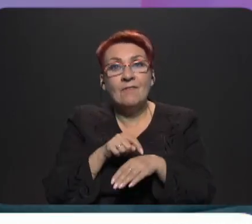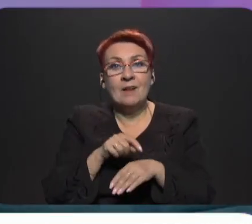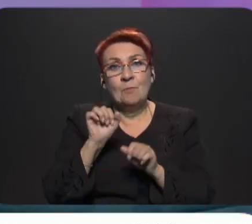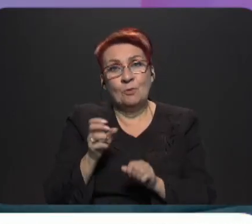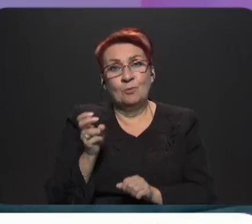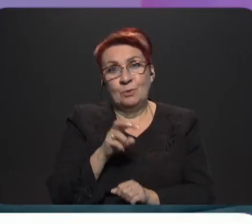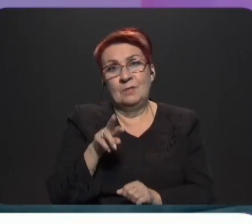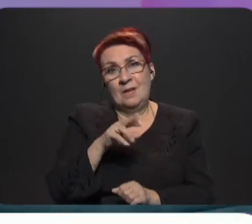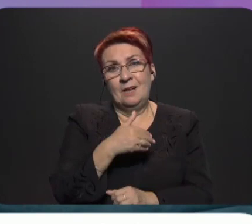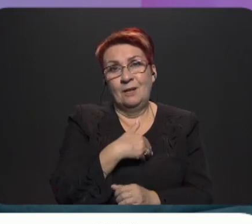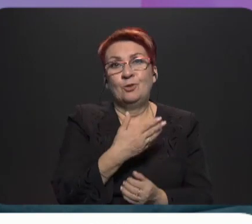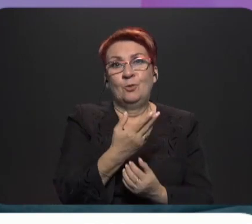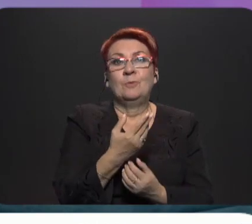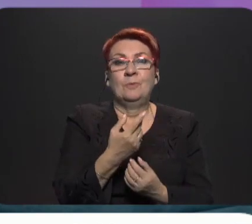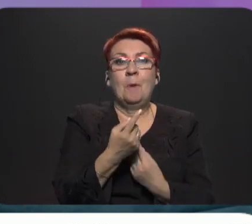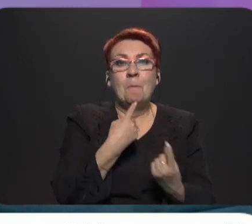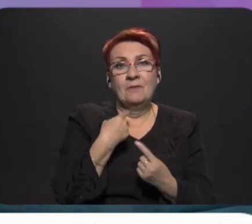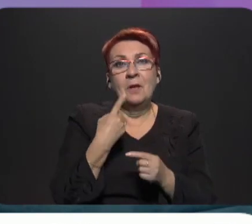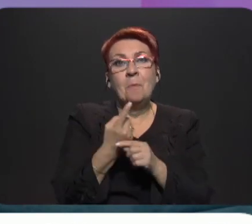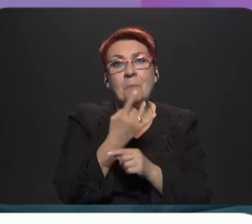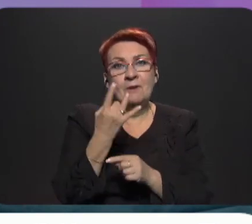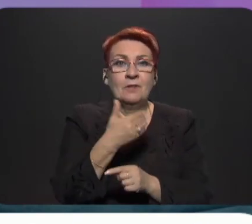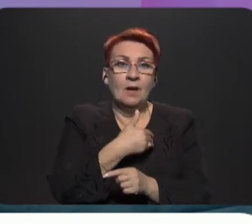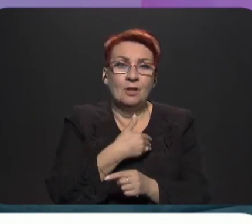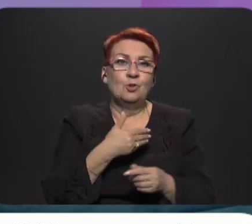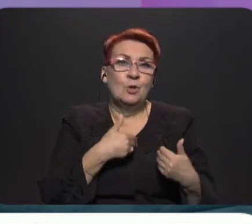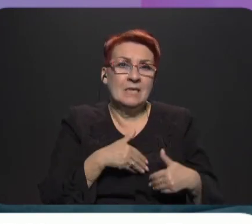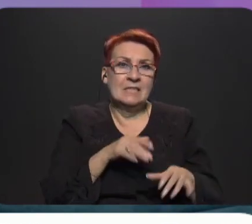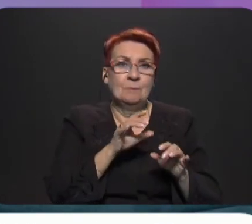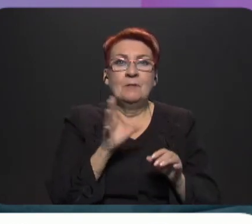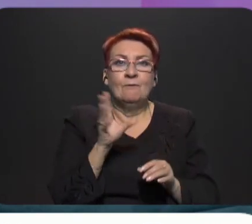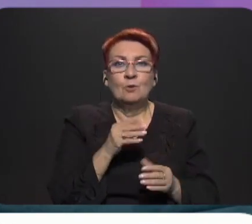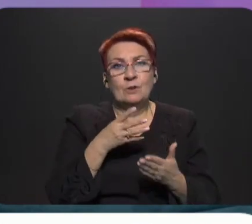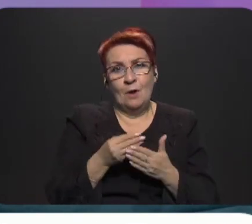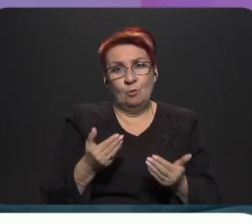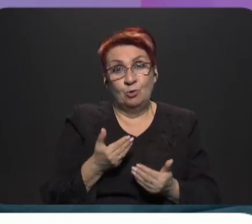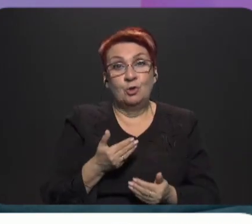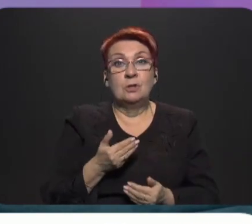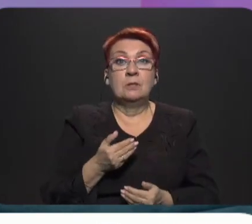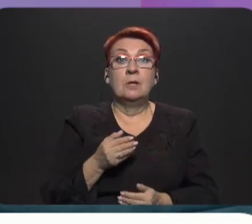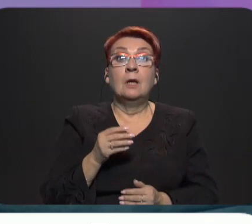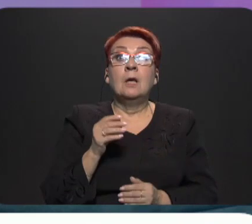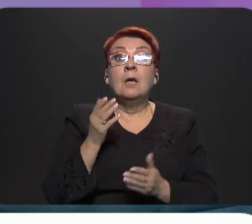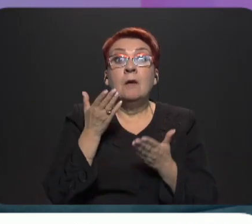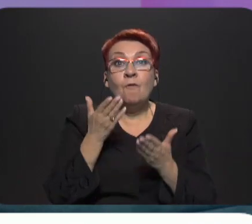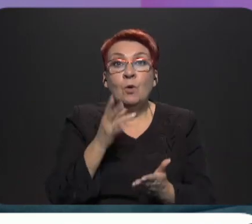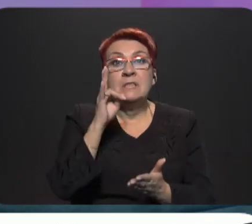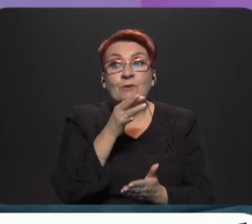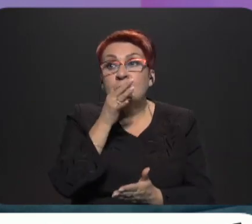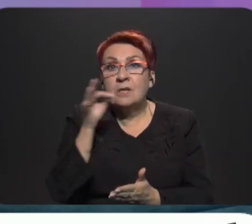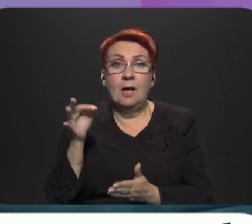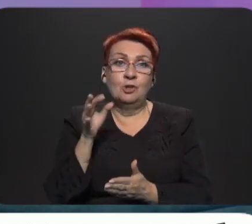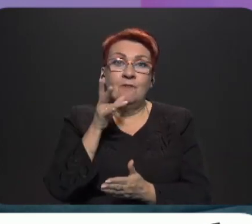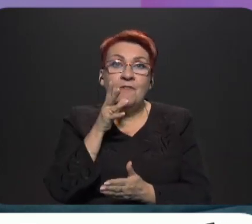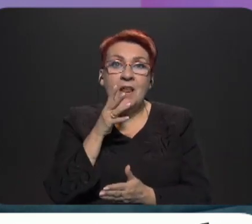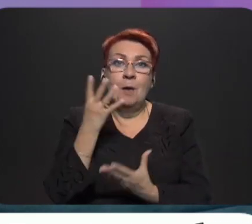с вами поговорили, потому что я должна изложить вам всю свою жизнь. И тогда священник назначит время